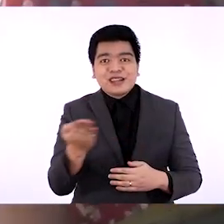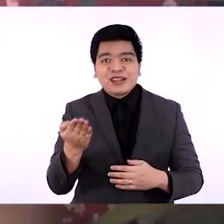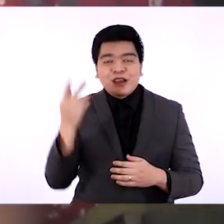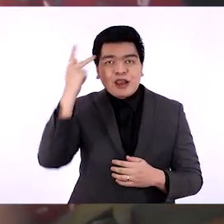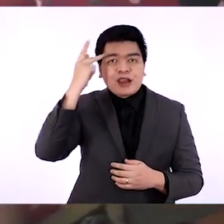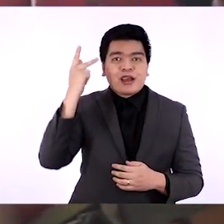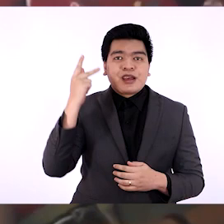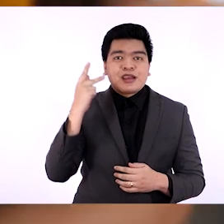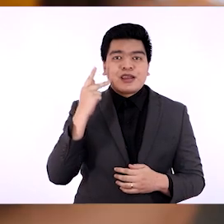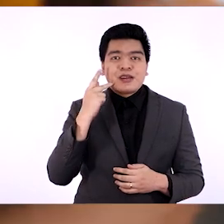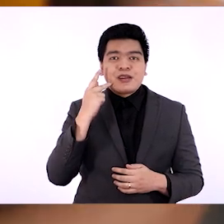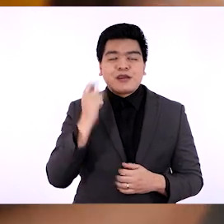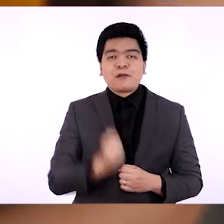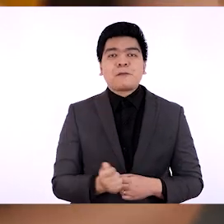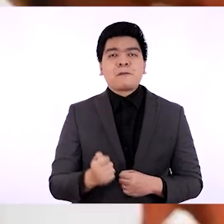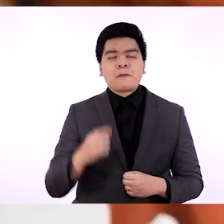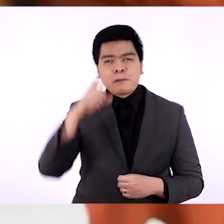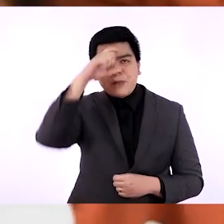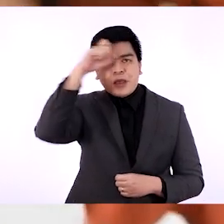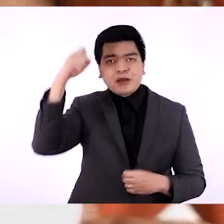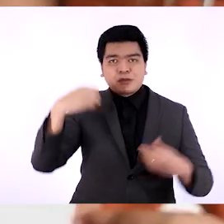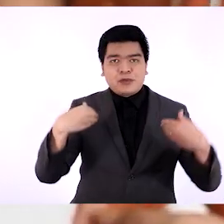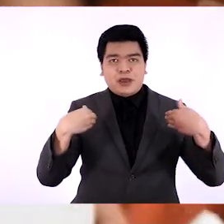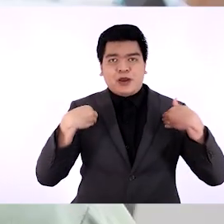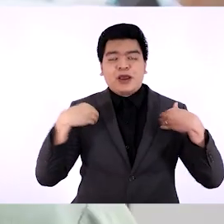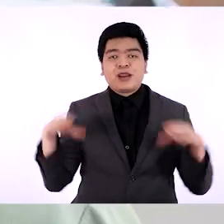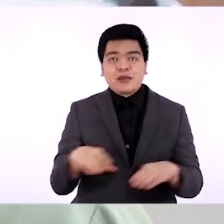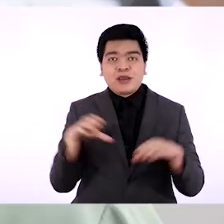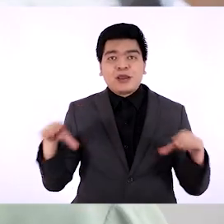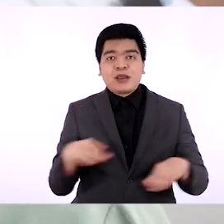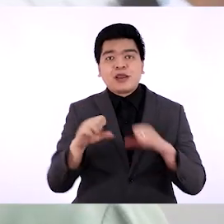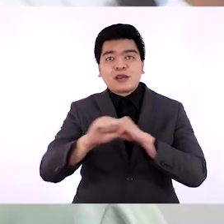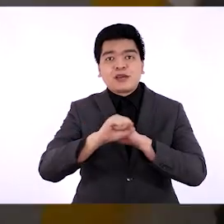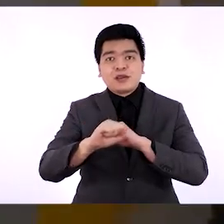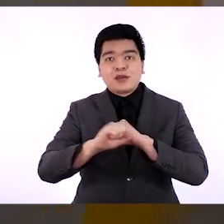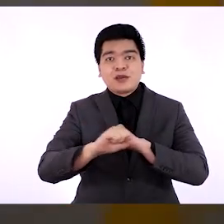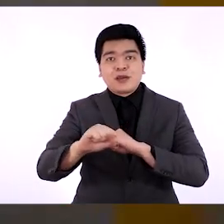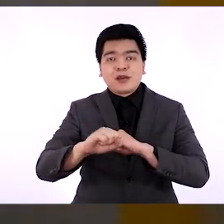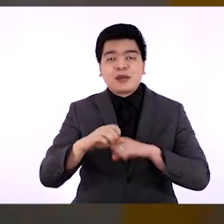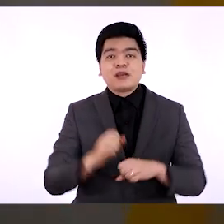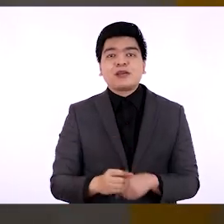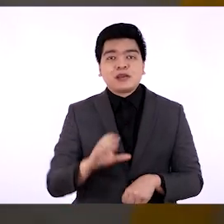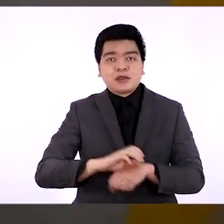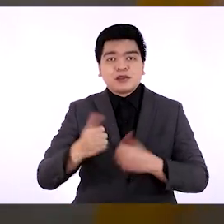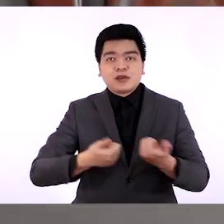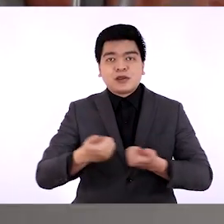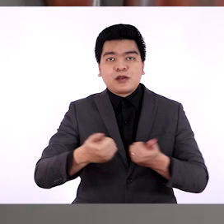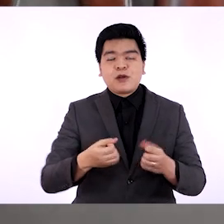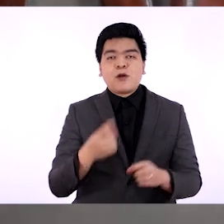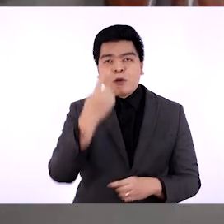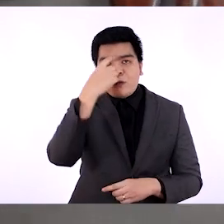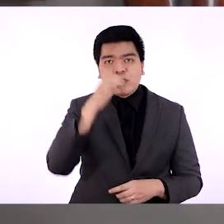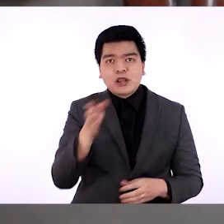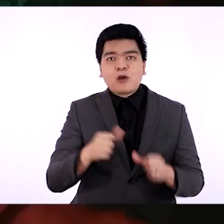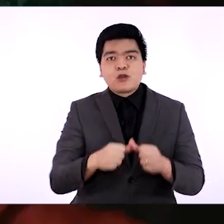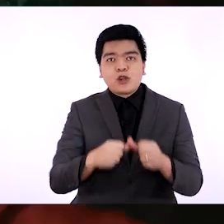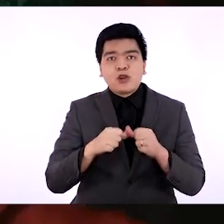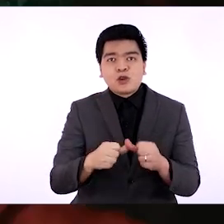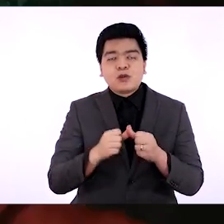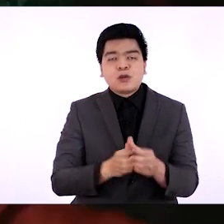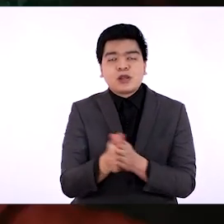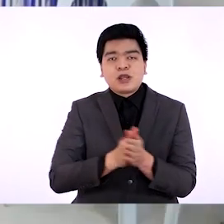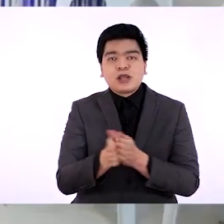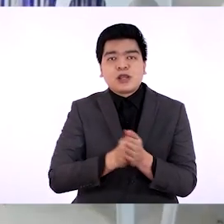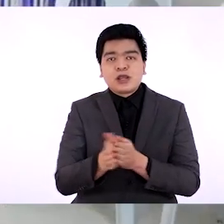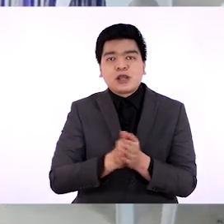mga kadiwa dahil may mga ganitong aktibidad na inilulunsad ang pamamahala upang mas lalo pa silang sumigla sa mga paglilingkod